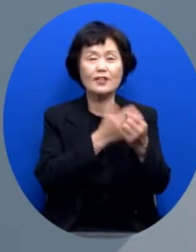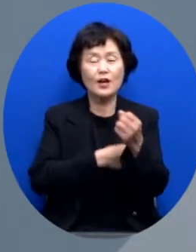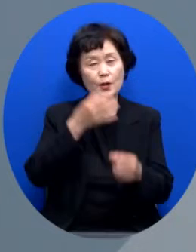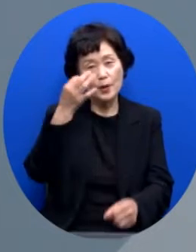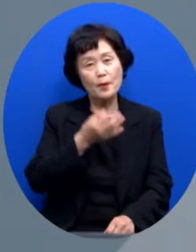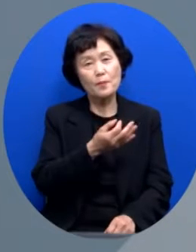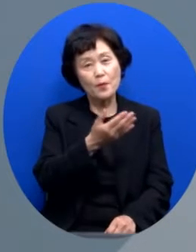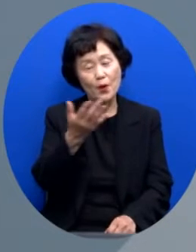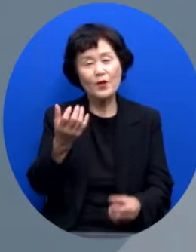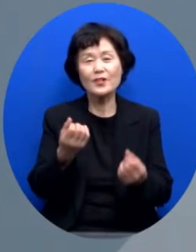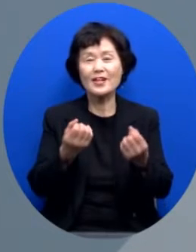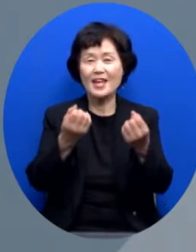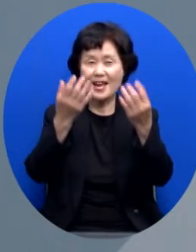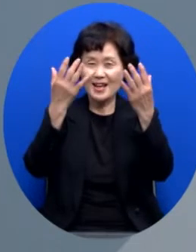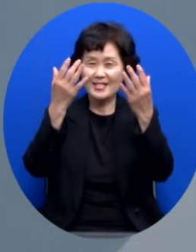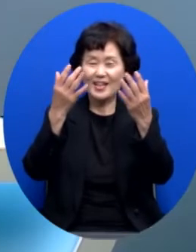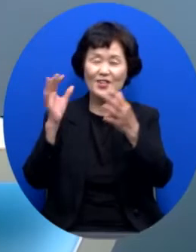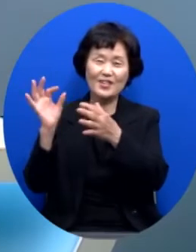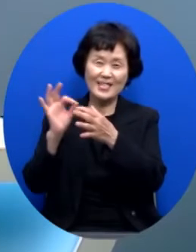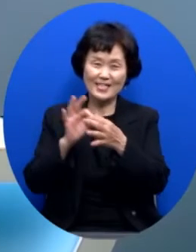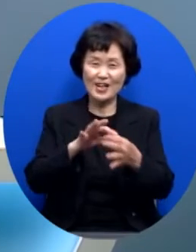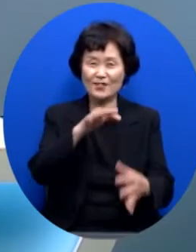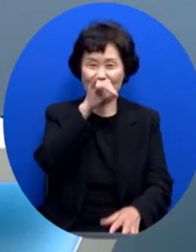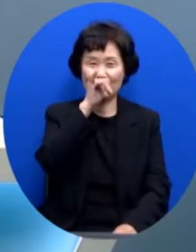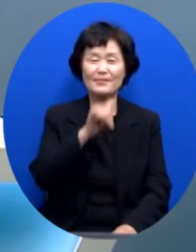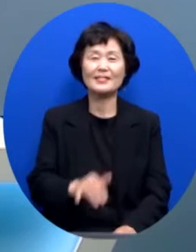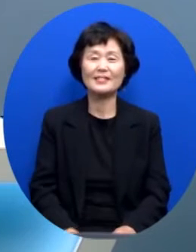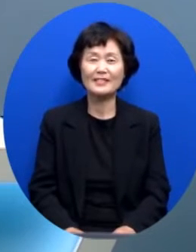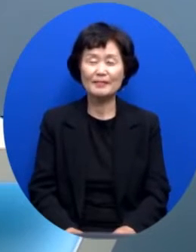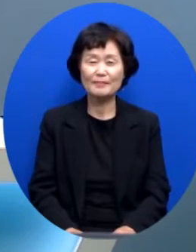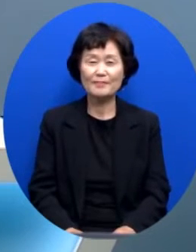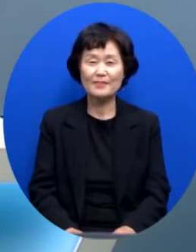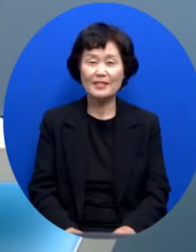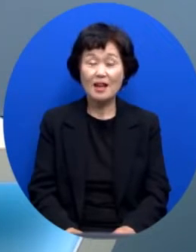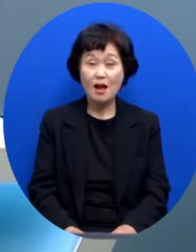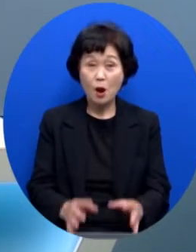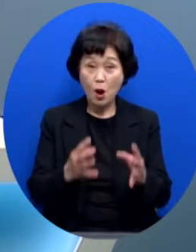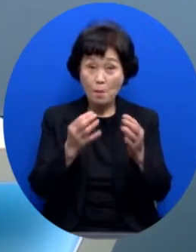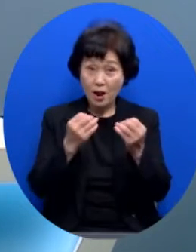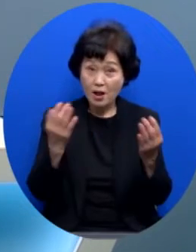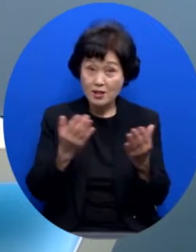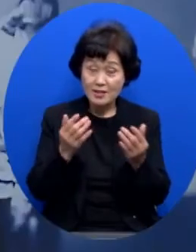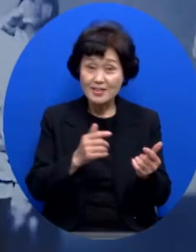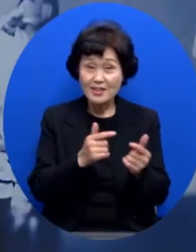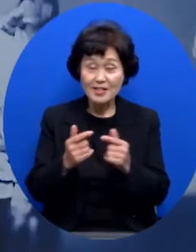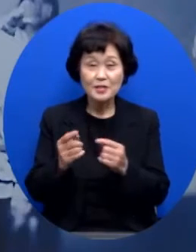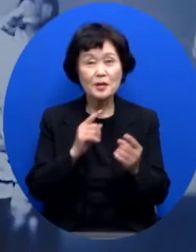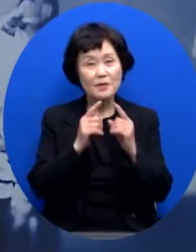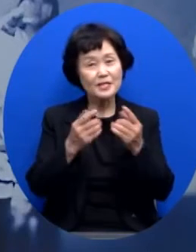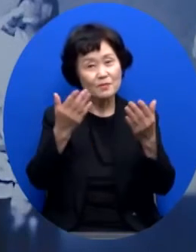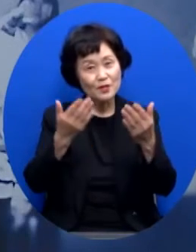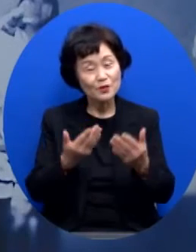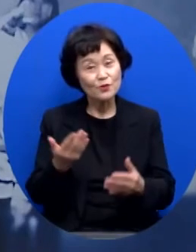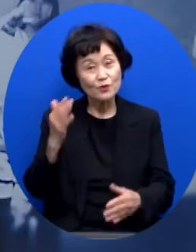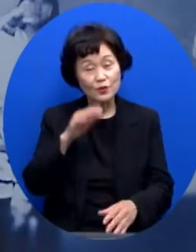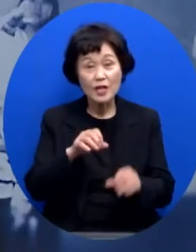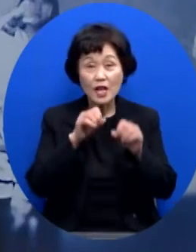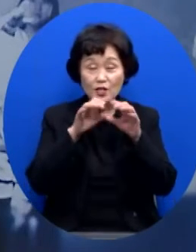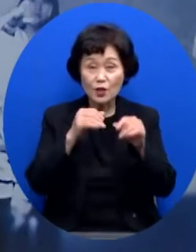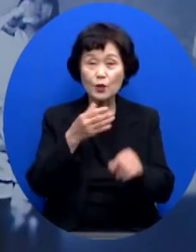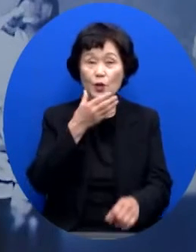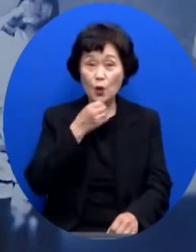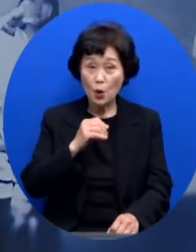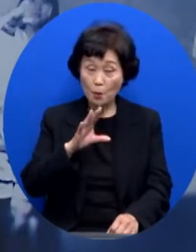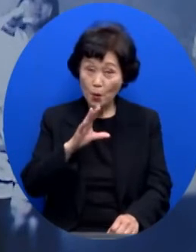보여주는 행사들을 진행하고 있습니다. 네, 여러 가지 사역을 말씀 주셨는데 선교, 복지, 인권 세